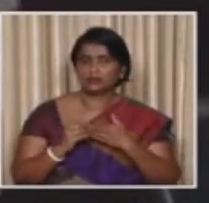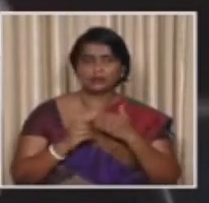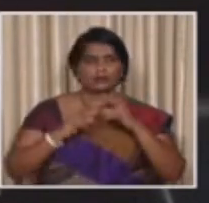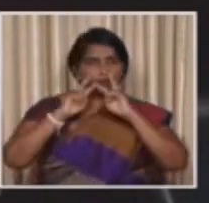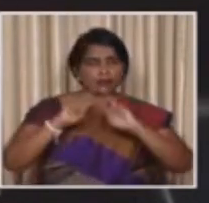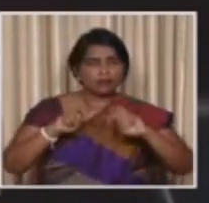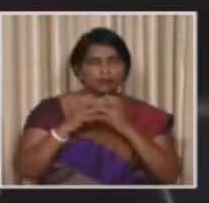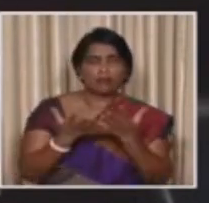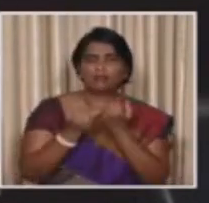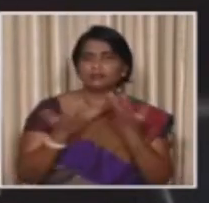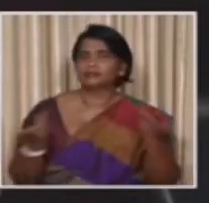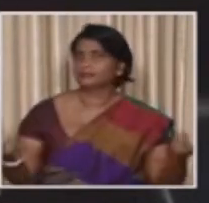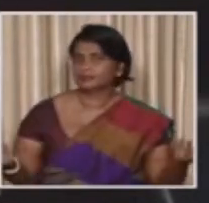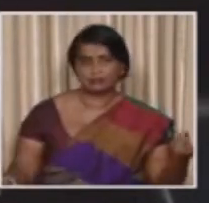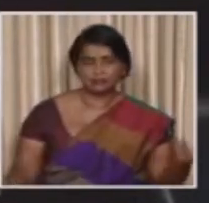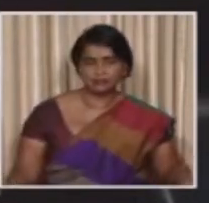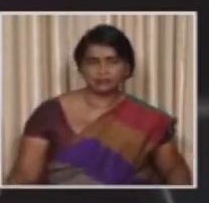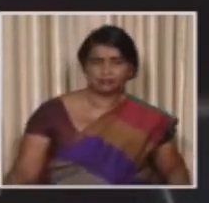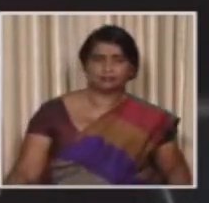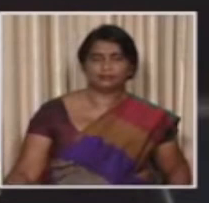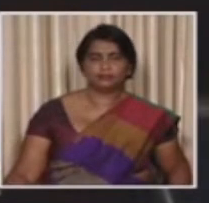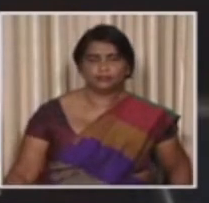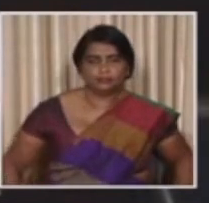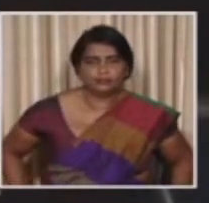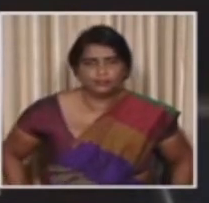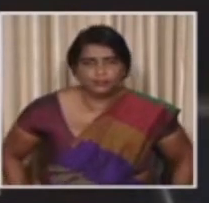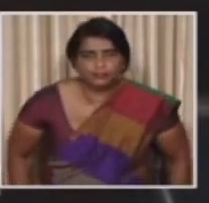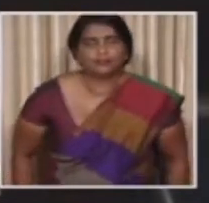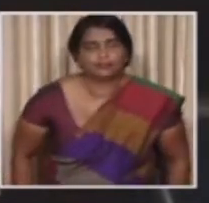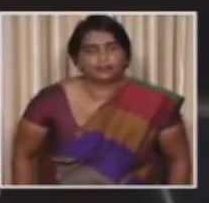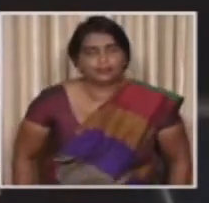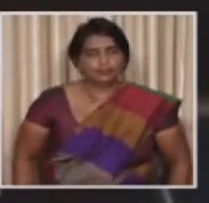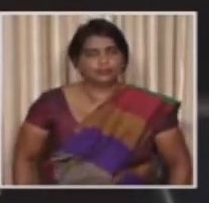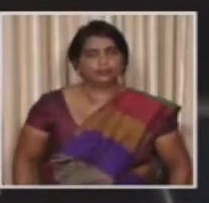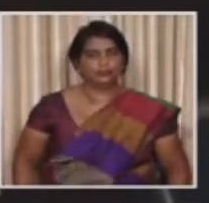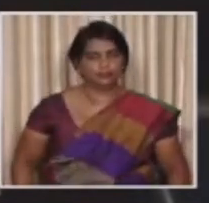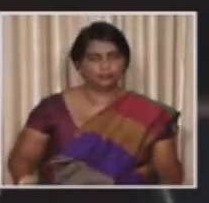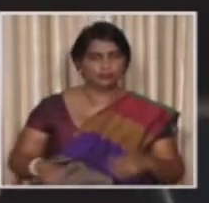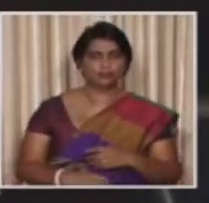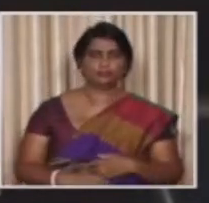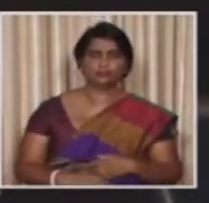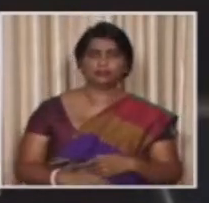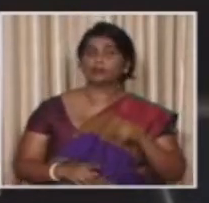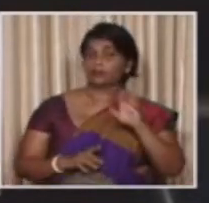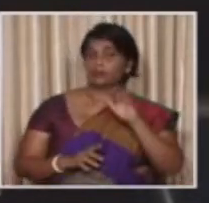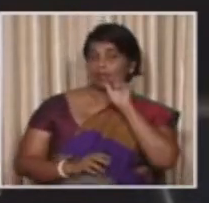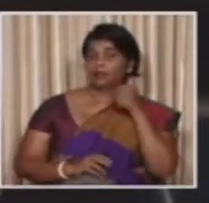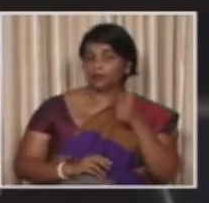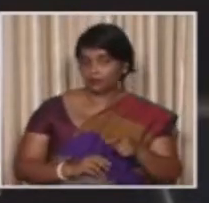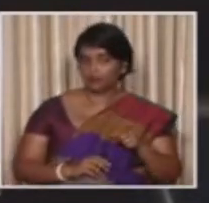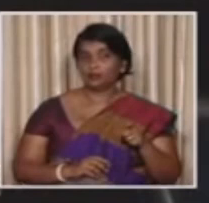රිසර්ච් එකක් නෑ I'll remember you have 2 more minutes එලියට ආපු රිසර්ච් එකක් නෑ ඉතින් ඊටාම